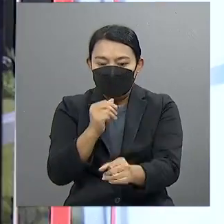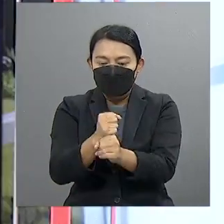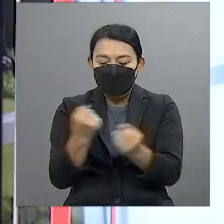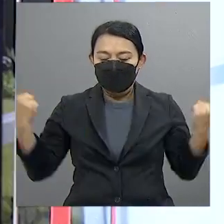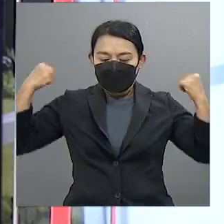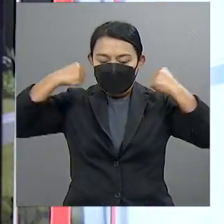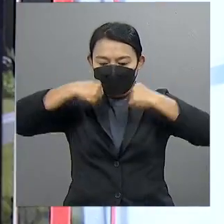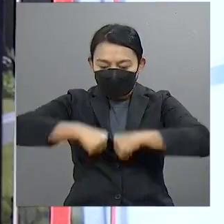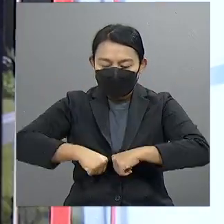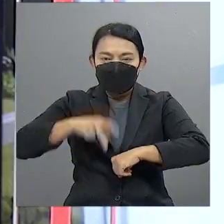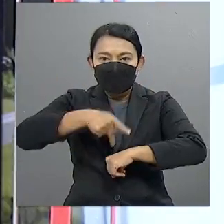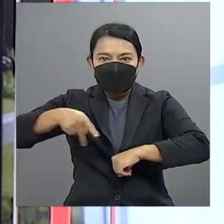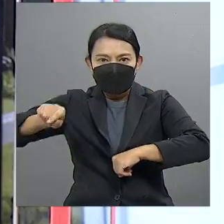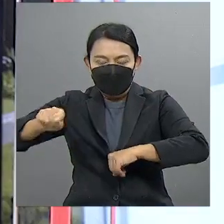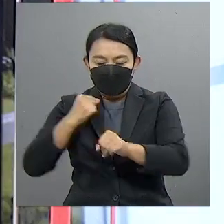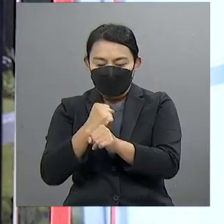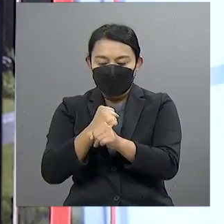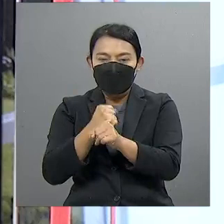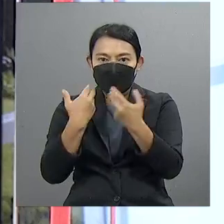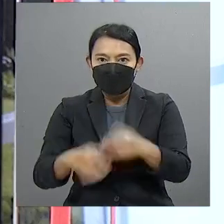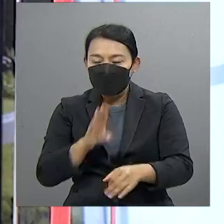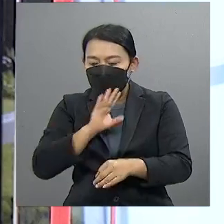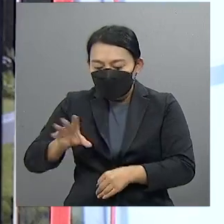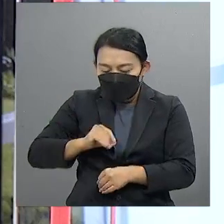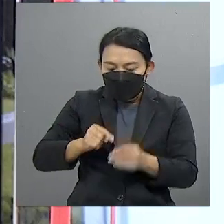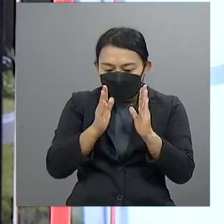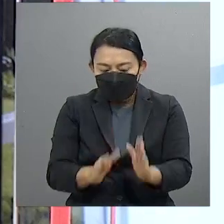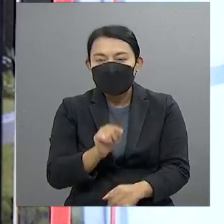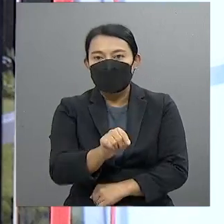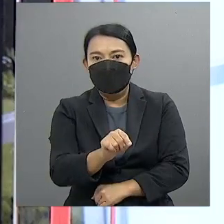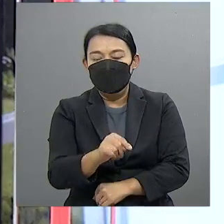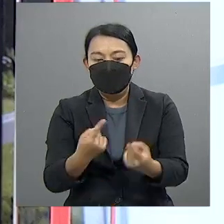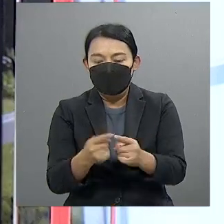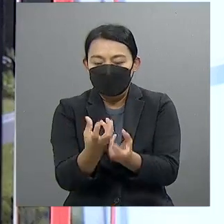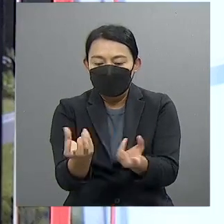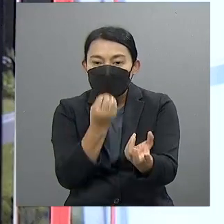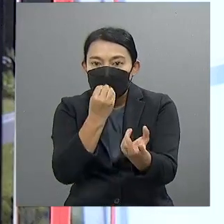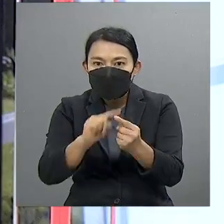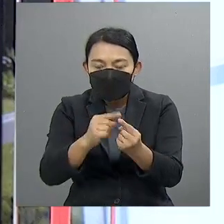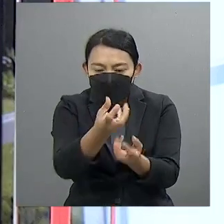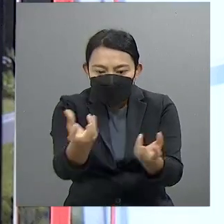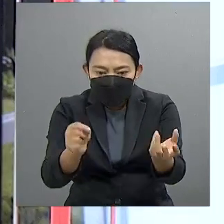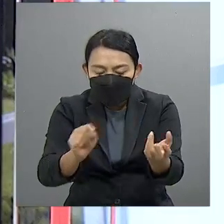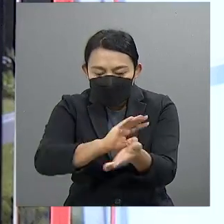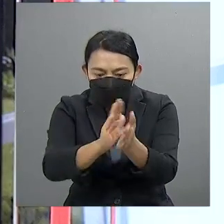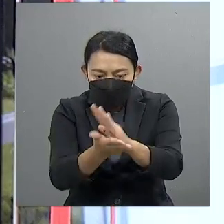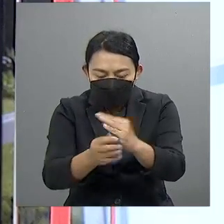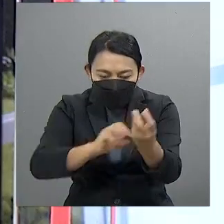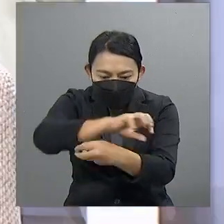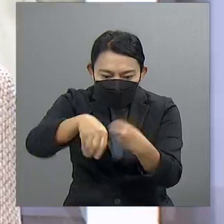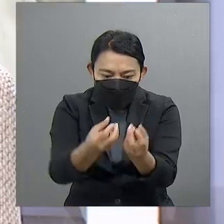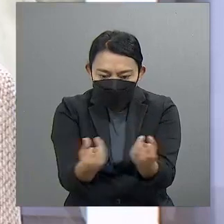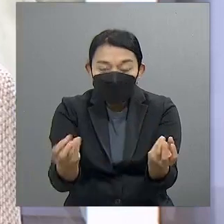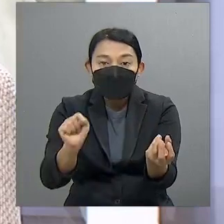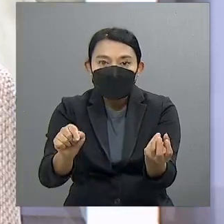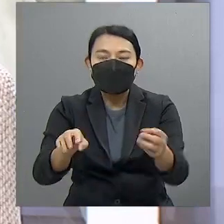นะครับดังนั้นถ้าเกิดจะต้องไปติดเชื้อมาเนี่ยน่าจะเป็นที่ตัวบุคคลแต่อาหารในโรงงานหรือว่าการแปรรูปต่างๆในกระบวนการการผลิตนั้นเนี่ยได้มาตรฐานแน่นอน